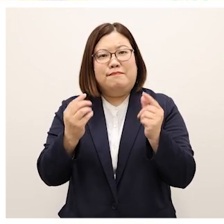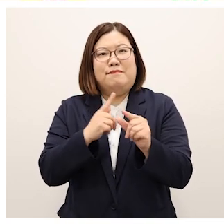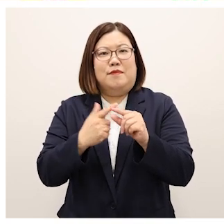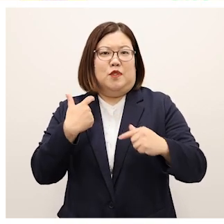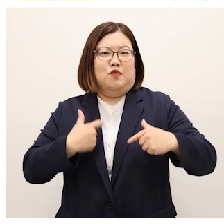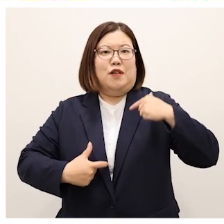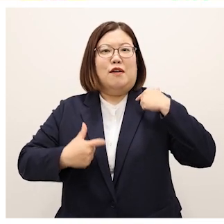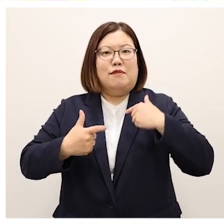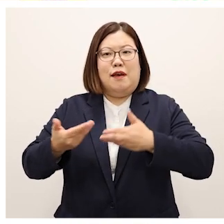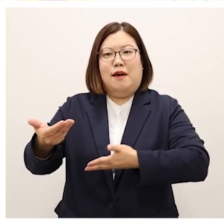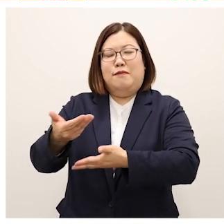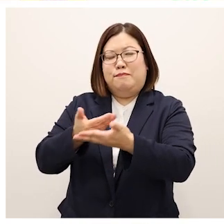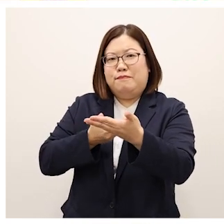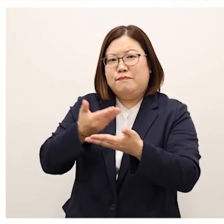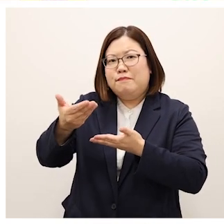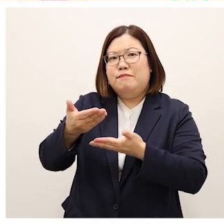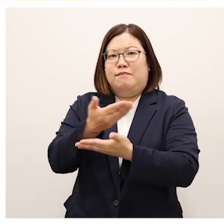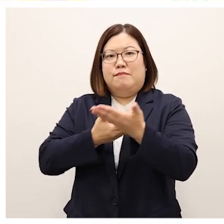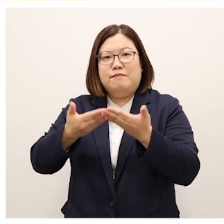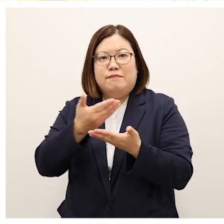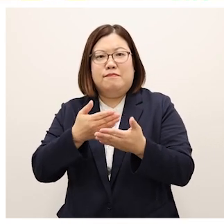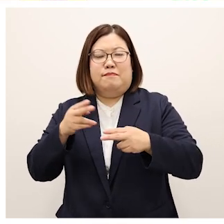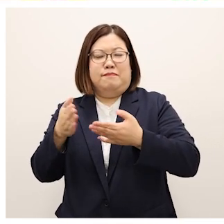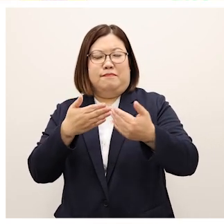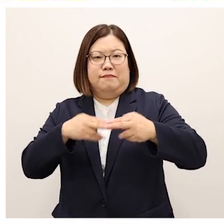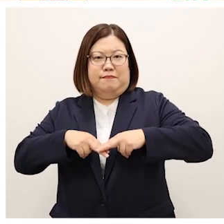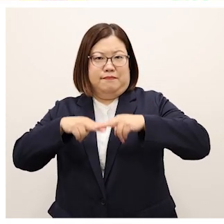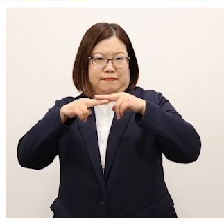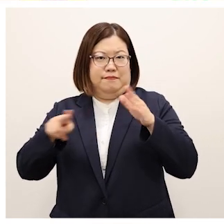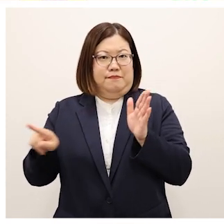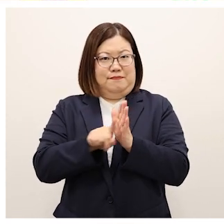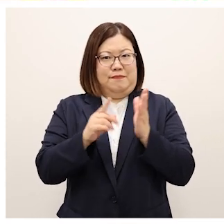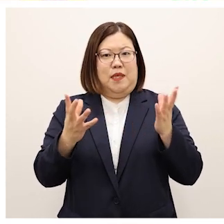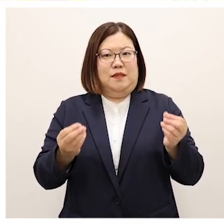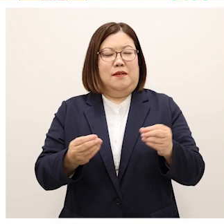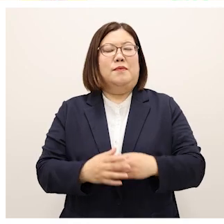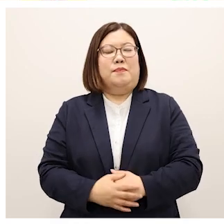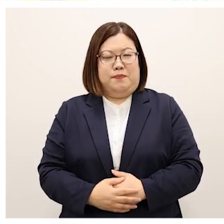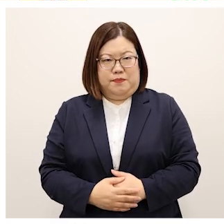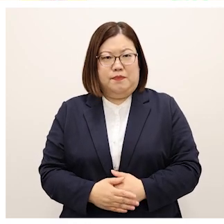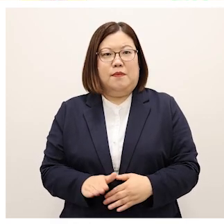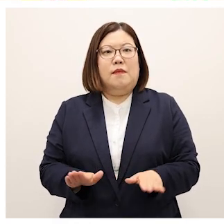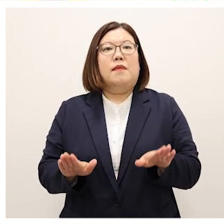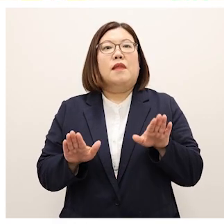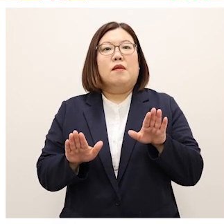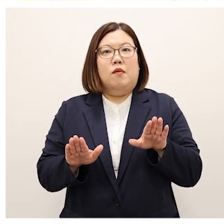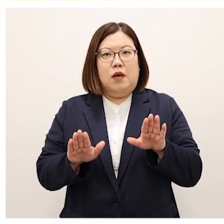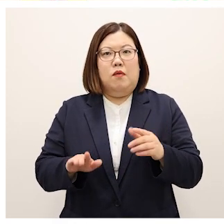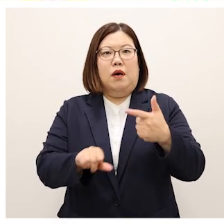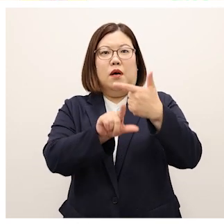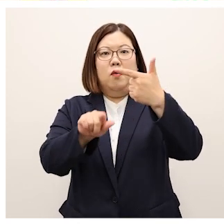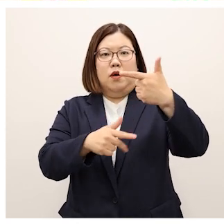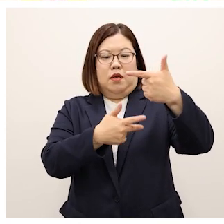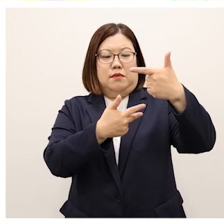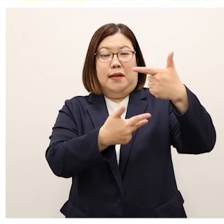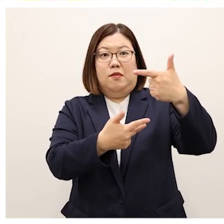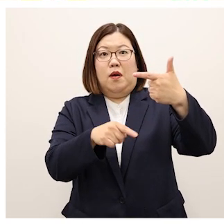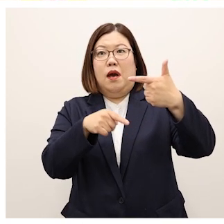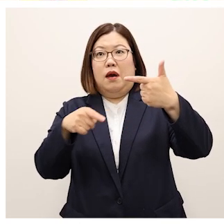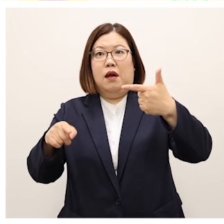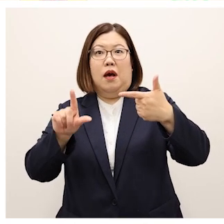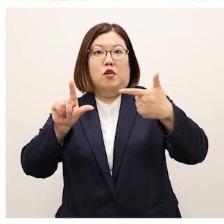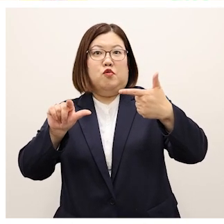中学生が貴重な体験を重ねてきたそうです。今回は6月7日金曜日